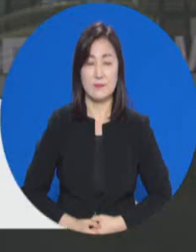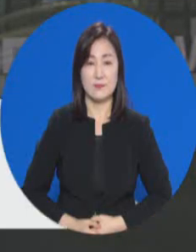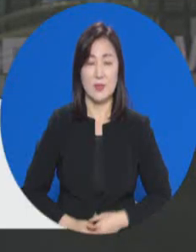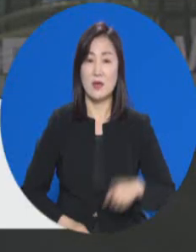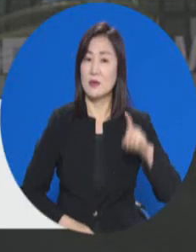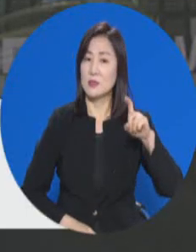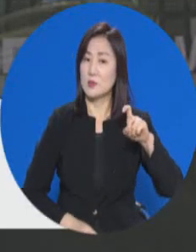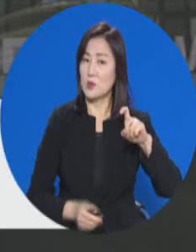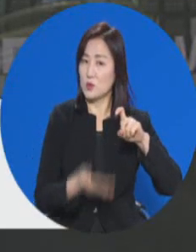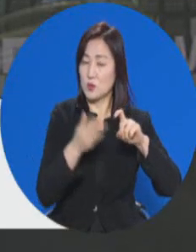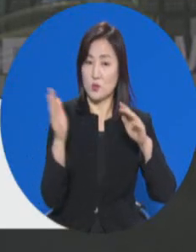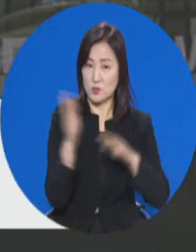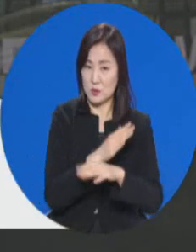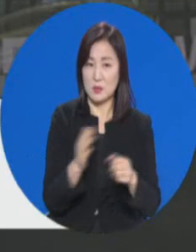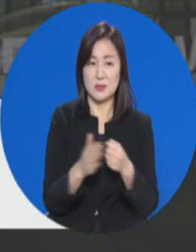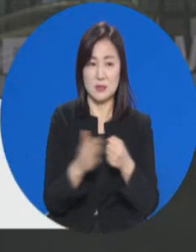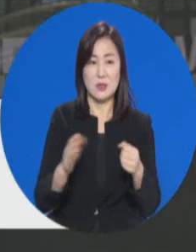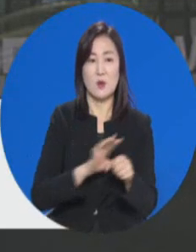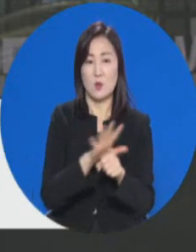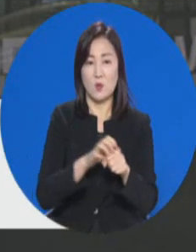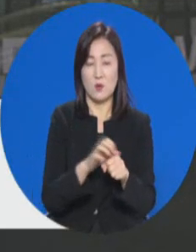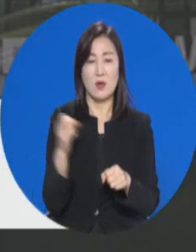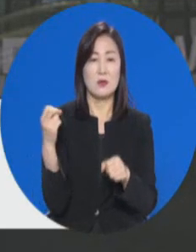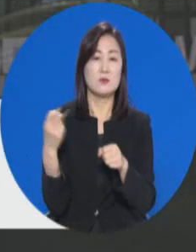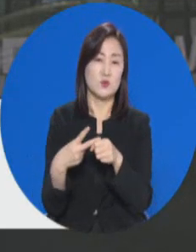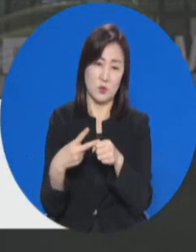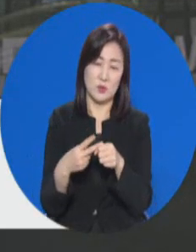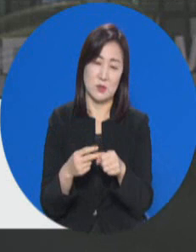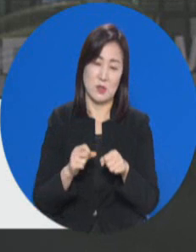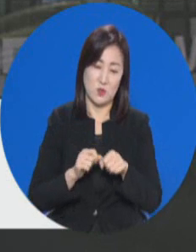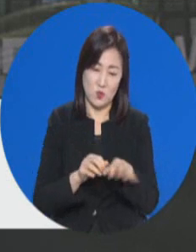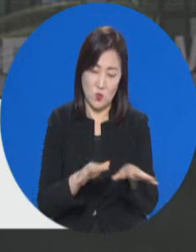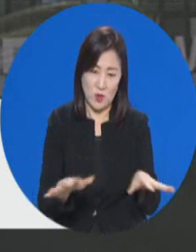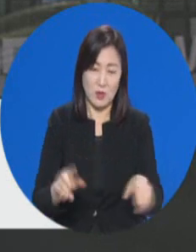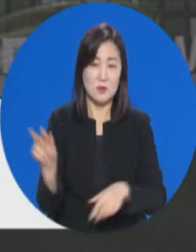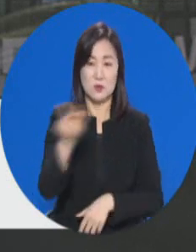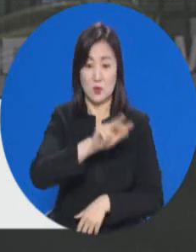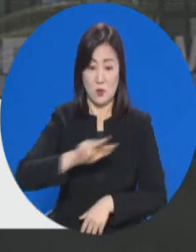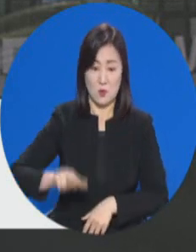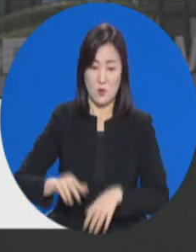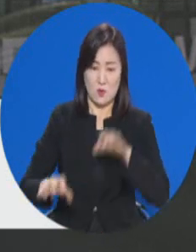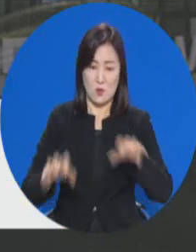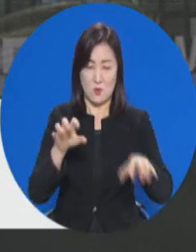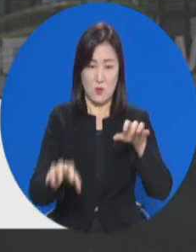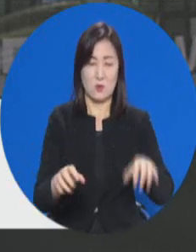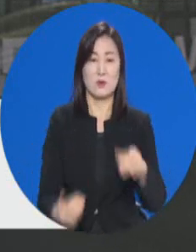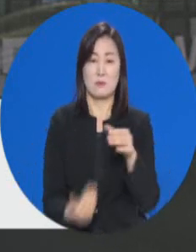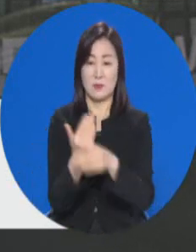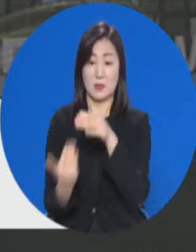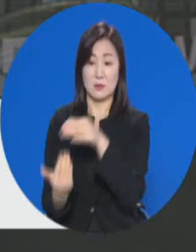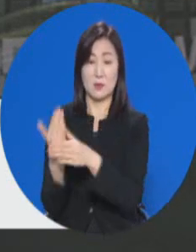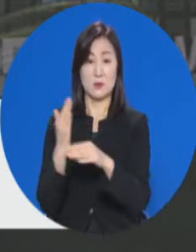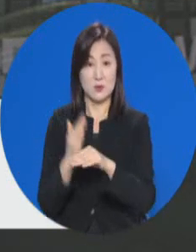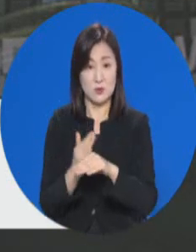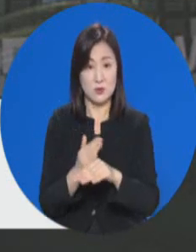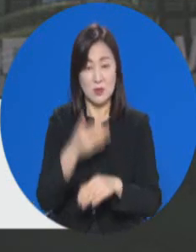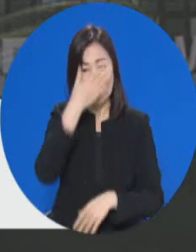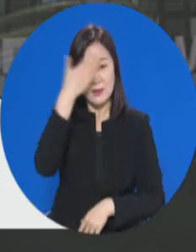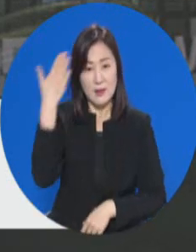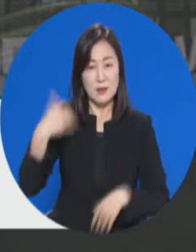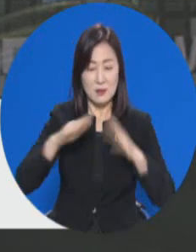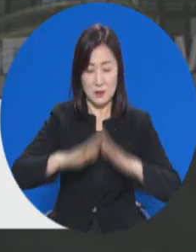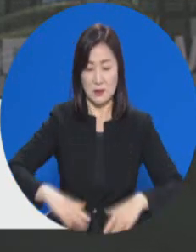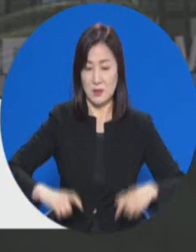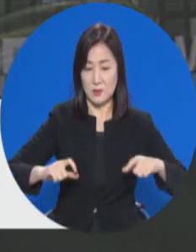11월 초부터 시작된 코로나19 재유행의 기세가 전국 각지를 휩쓸고 있습니다. 다행히 전남 지역은 다소